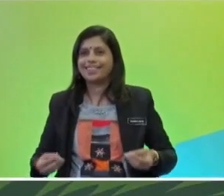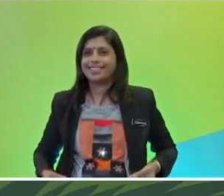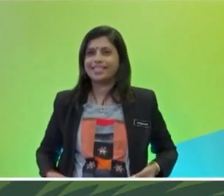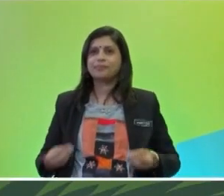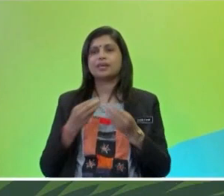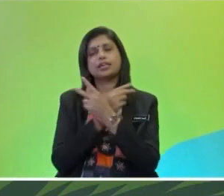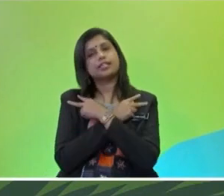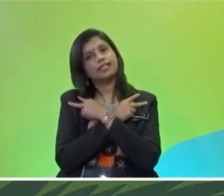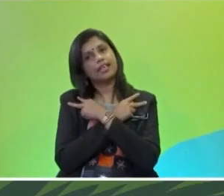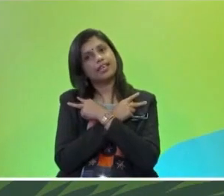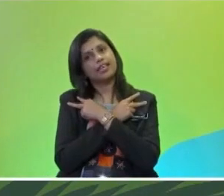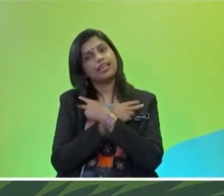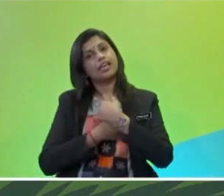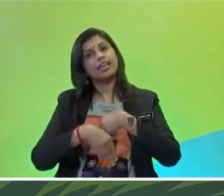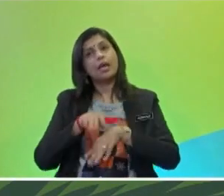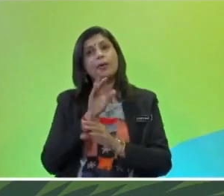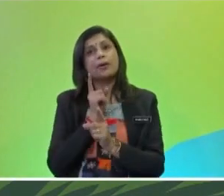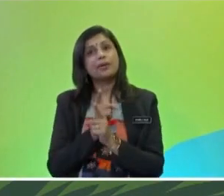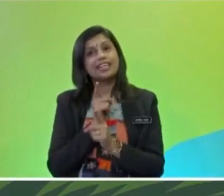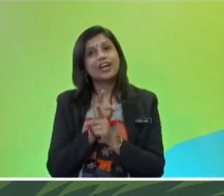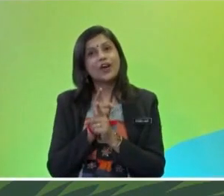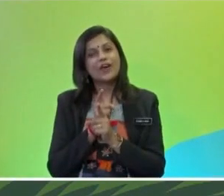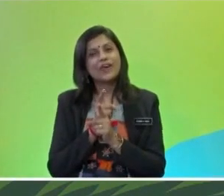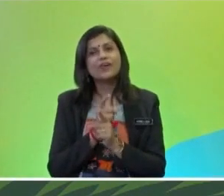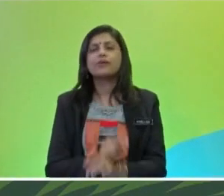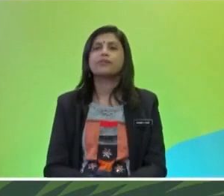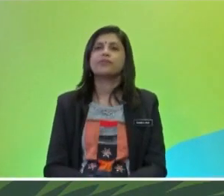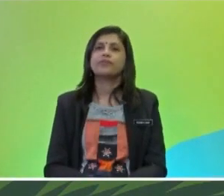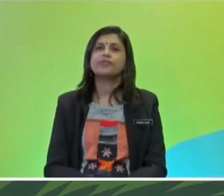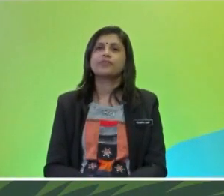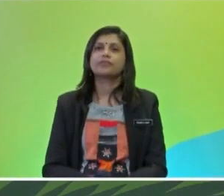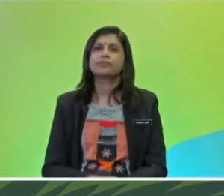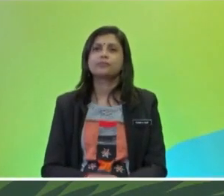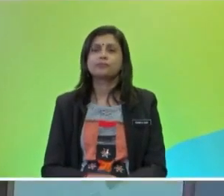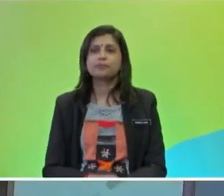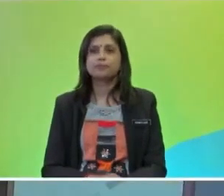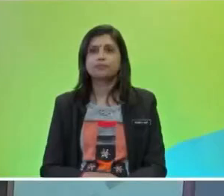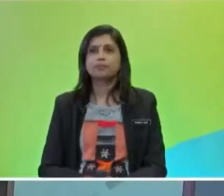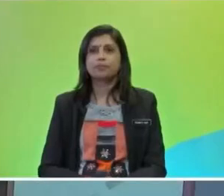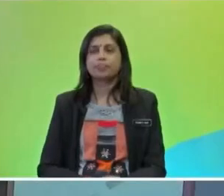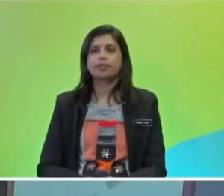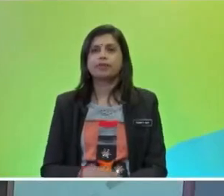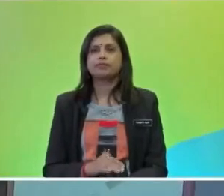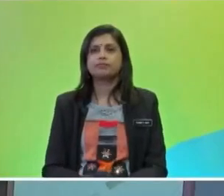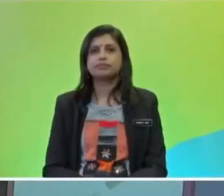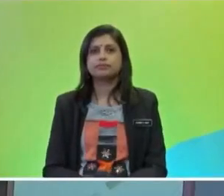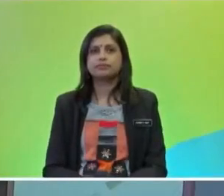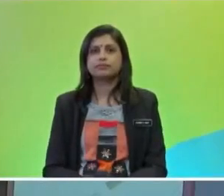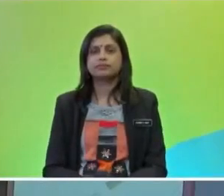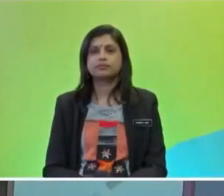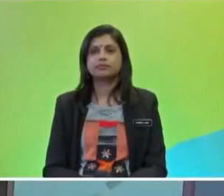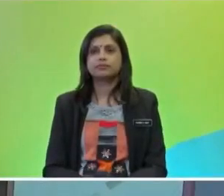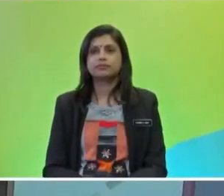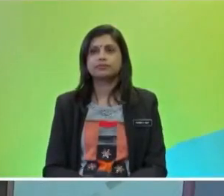adakah jawapan dia, terima kasih. Ya, betul. Tahniah, yeah, Abang Sean. Dapat lagi satu stiker untuk Abang Sean. Lagi satu pelekat. Alright.